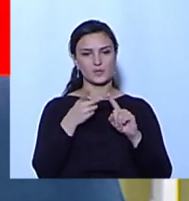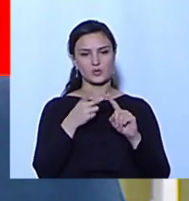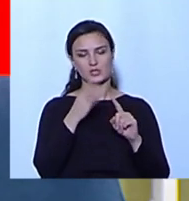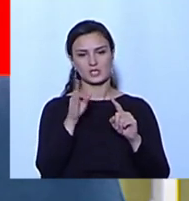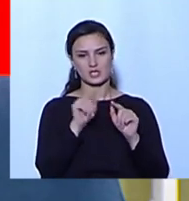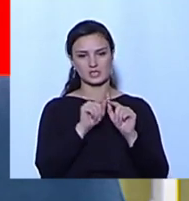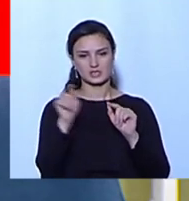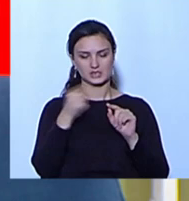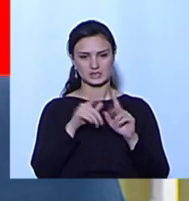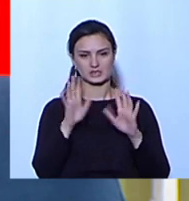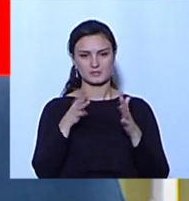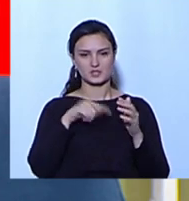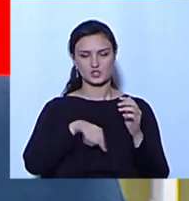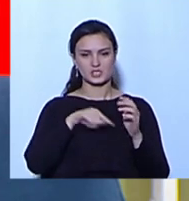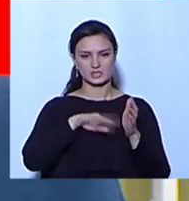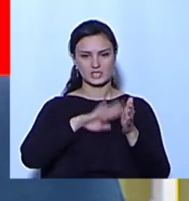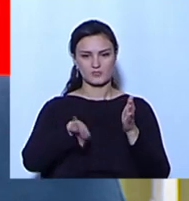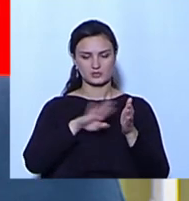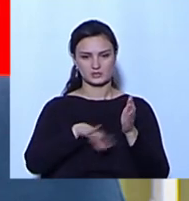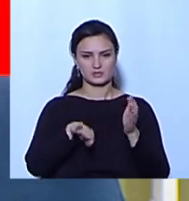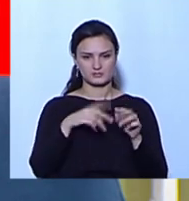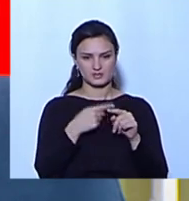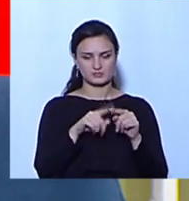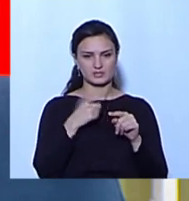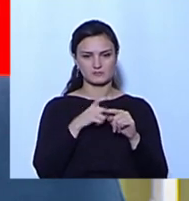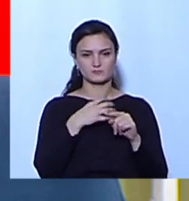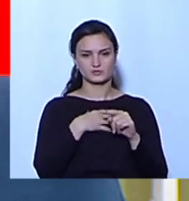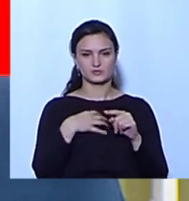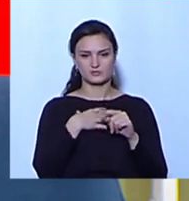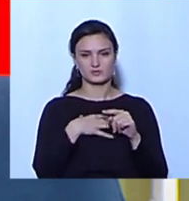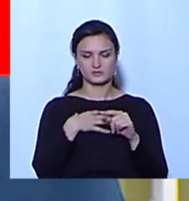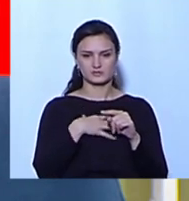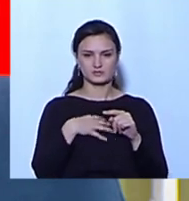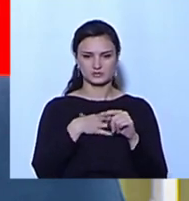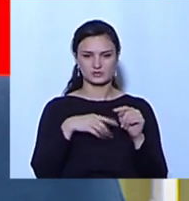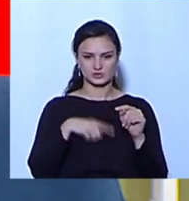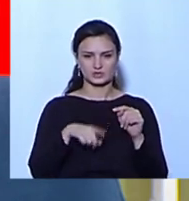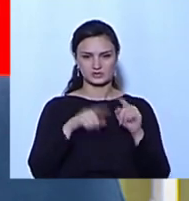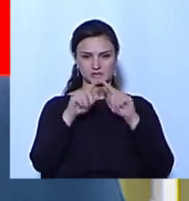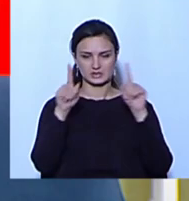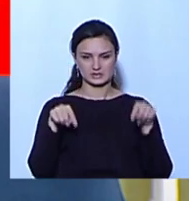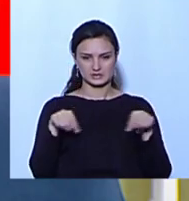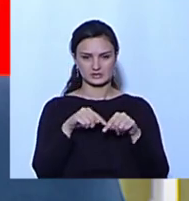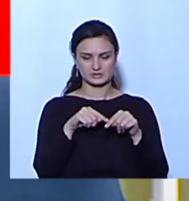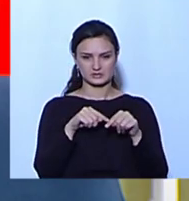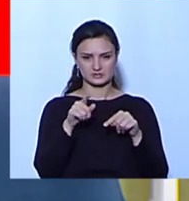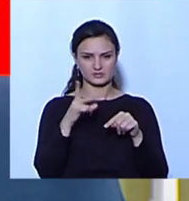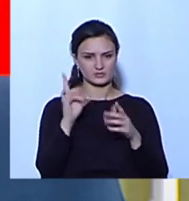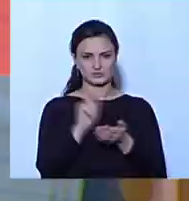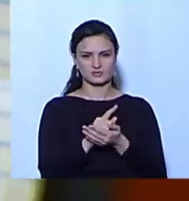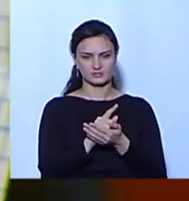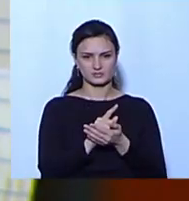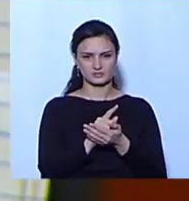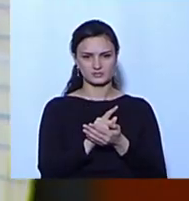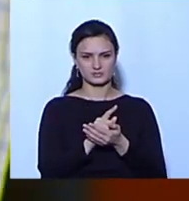არხი, რომლიდანაც ხდება შარდის გამოდინება. ძალიან მნიშვნელოვანია შარდმიმღები ჩანთის ქონა,